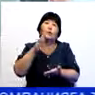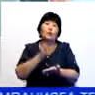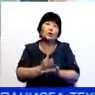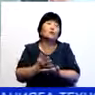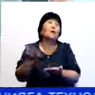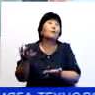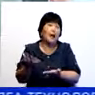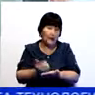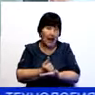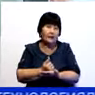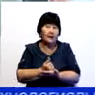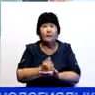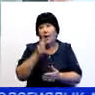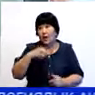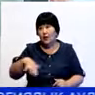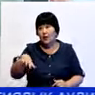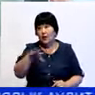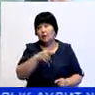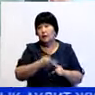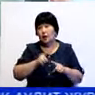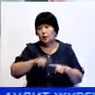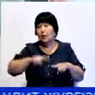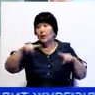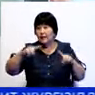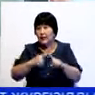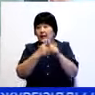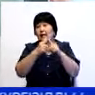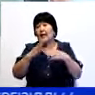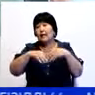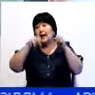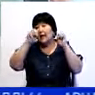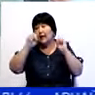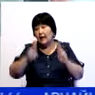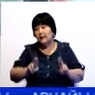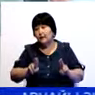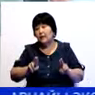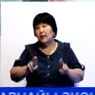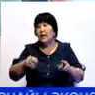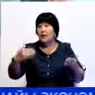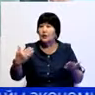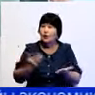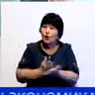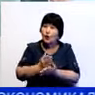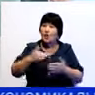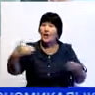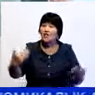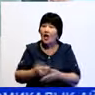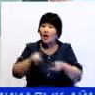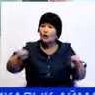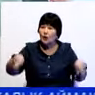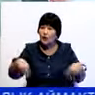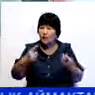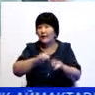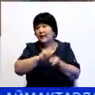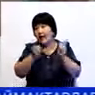табылады. Елімізде World Skills техникалық және кәсіптік жүйені жаңғыртудың басты элементіне айналды, оны